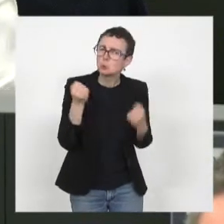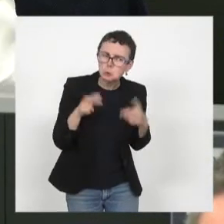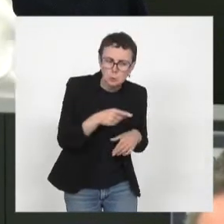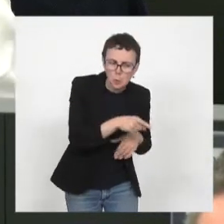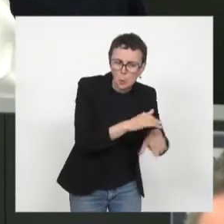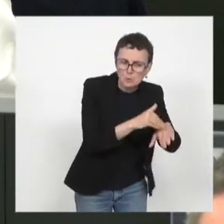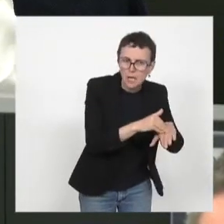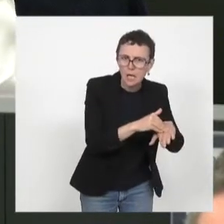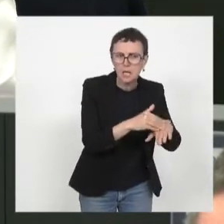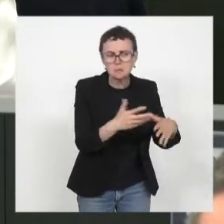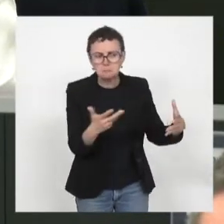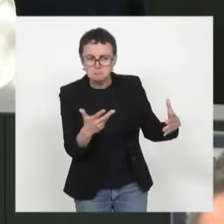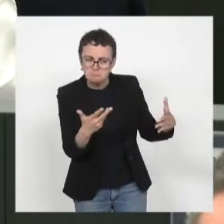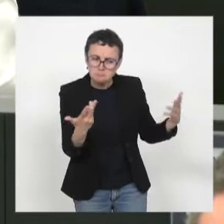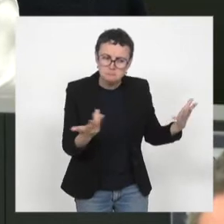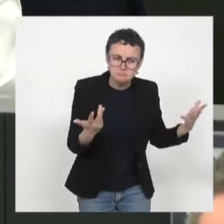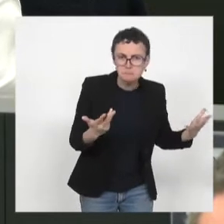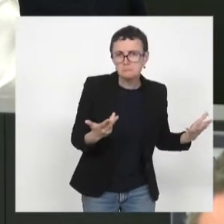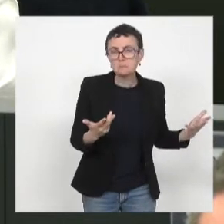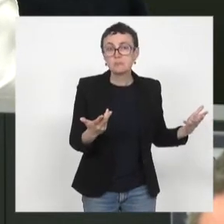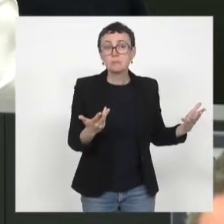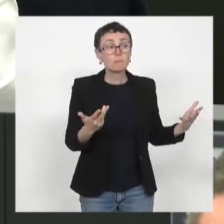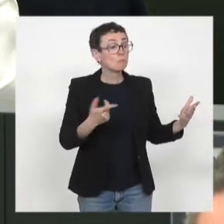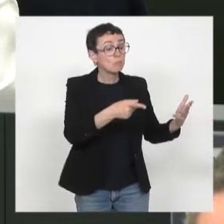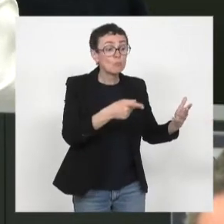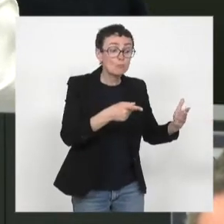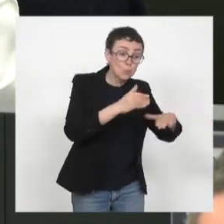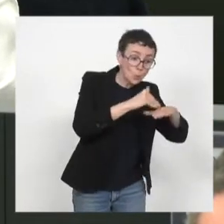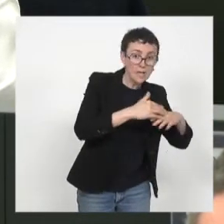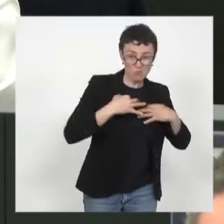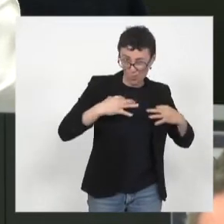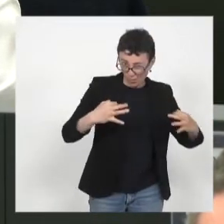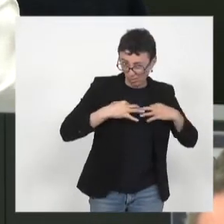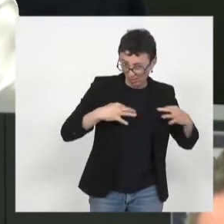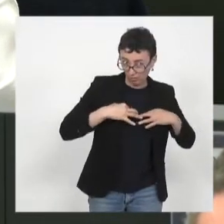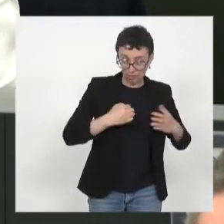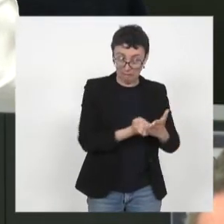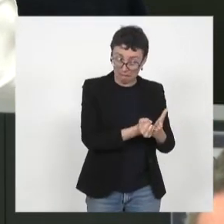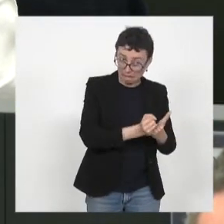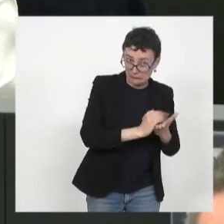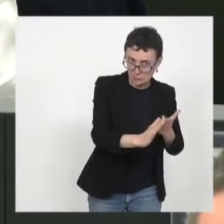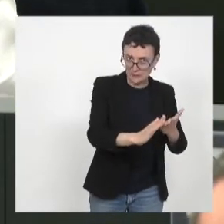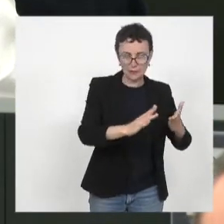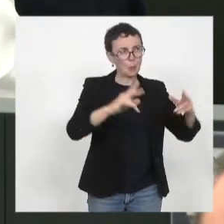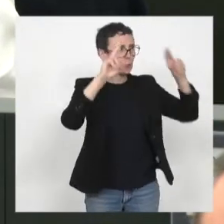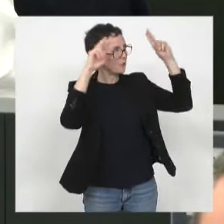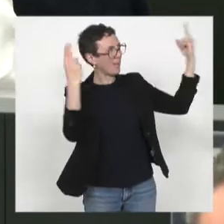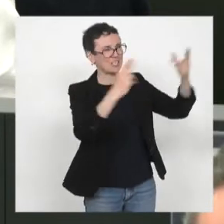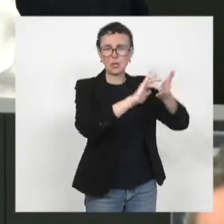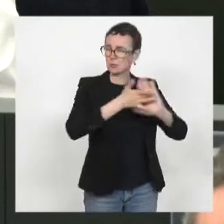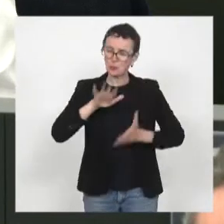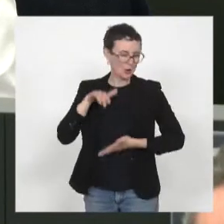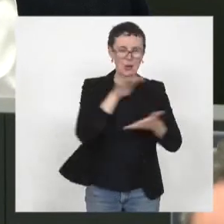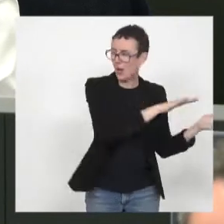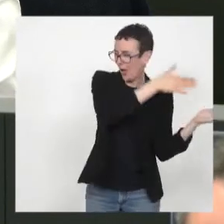l'avez, Madame la vice-présidente, rappelé, universel, neutre et gratuit? Aucune. C'est bien connu,